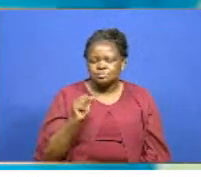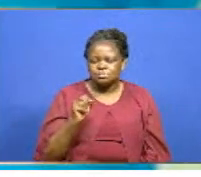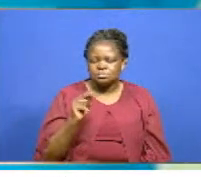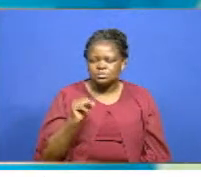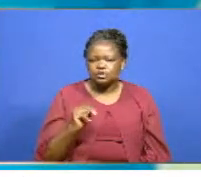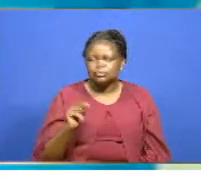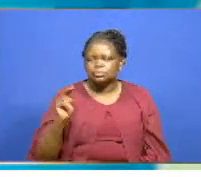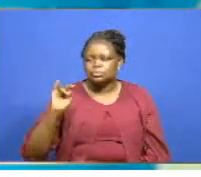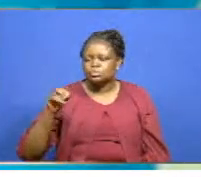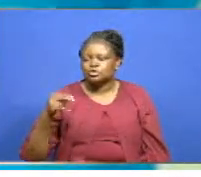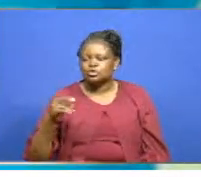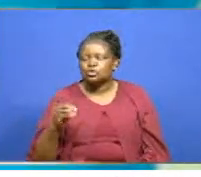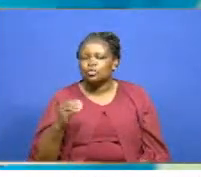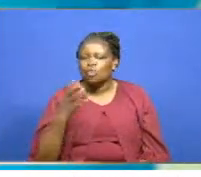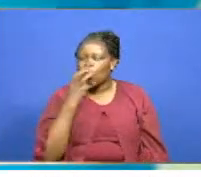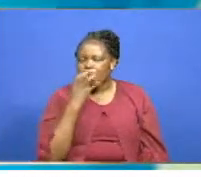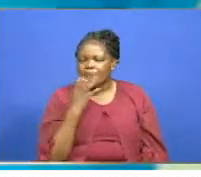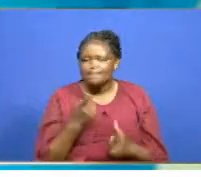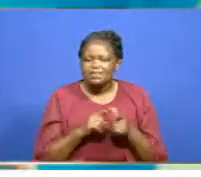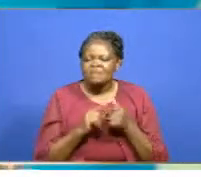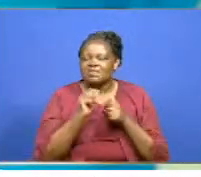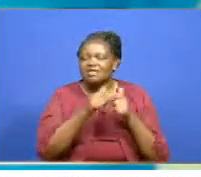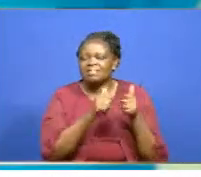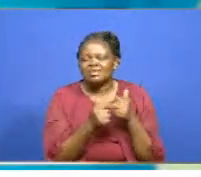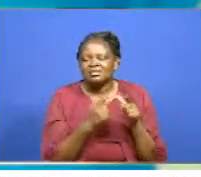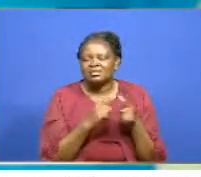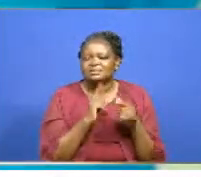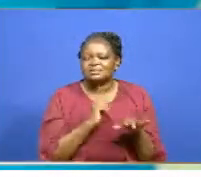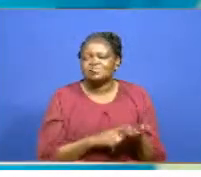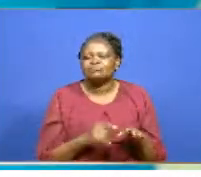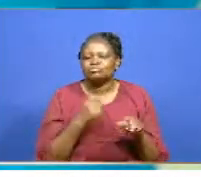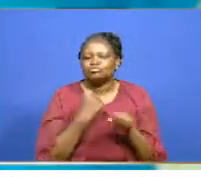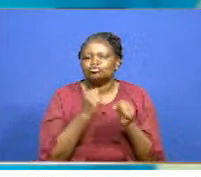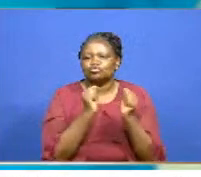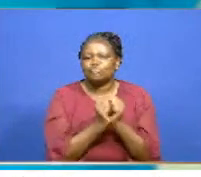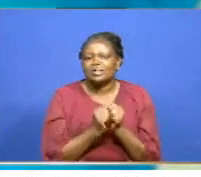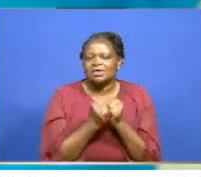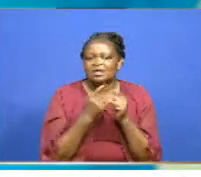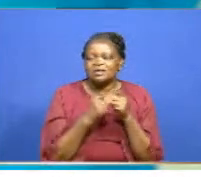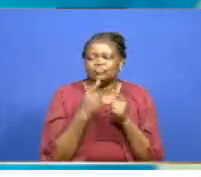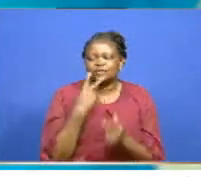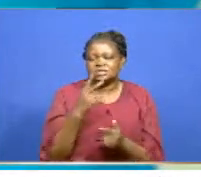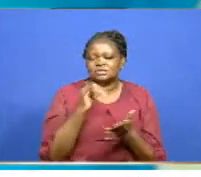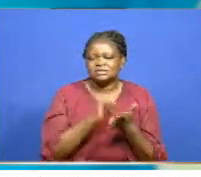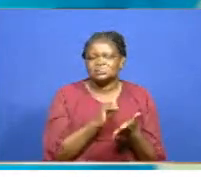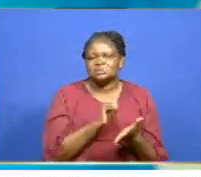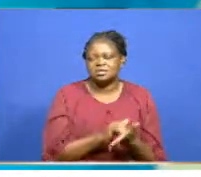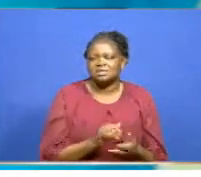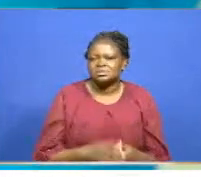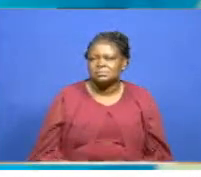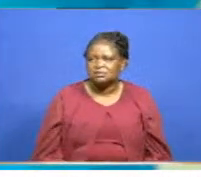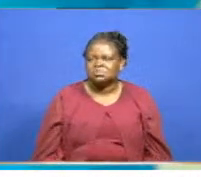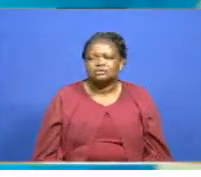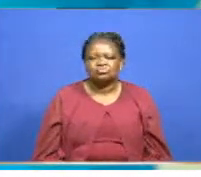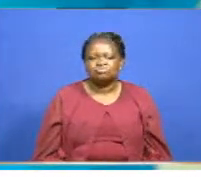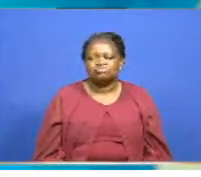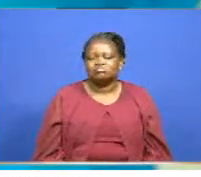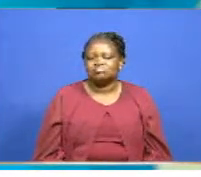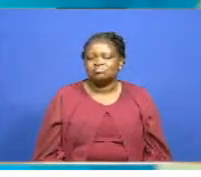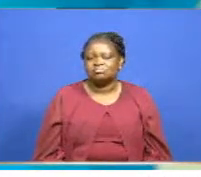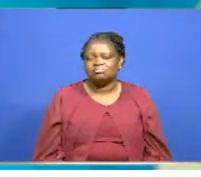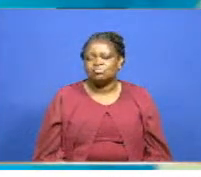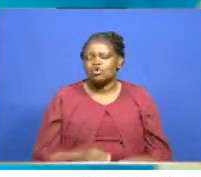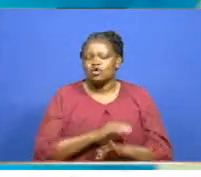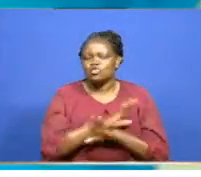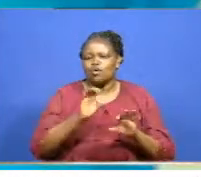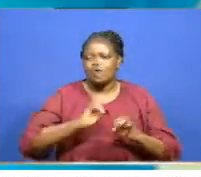wa ODM, Amason Kingi ako ODM banana. Sasa ukianza kuwaleta pamoja unaona ya kwamba hakuna the clear